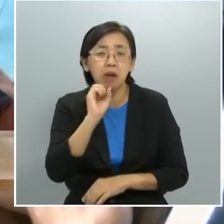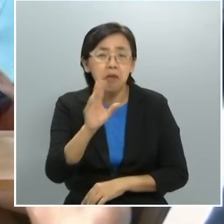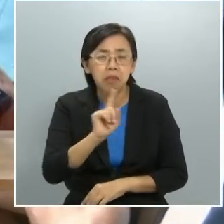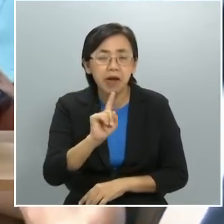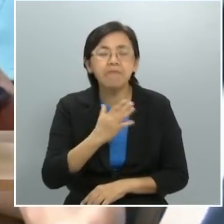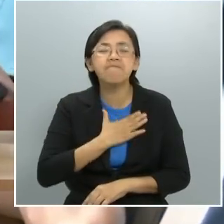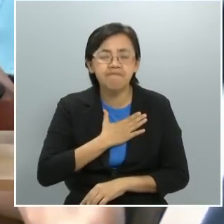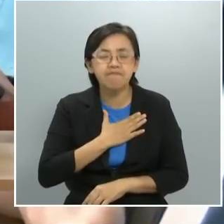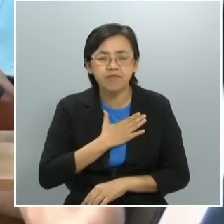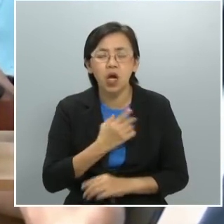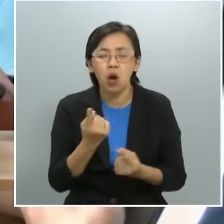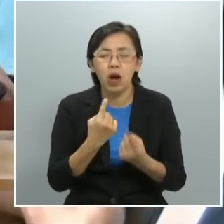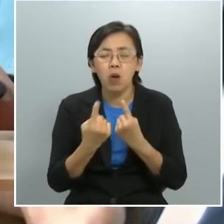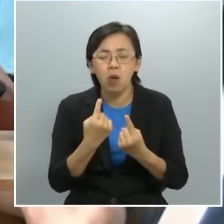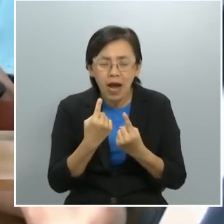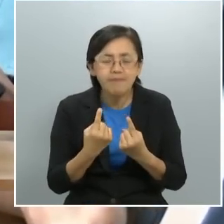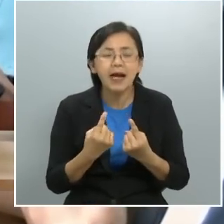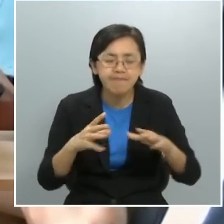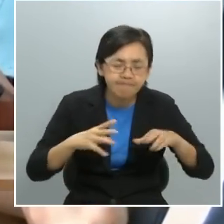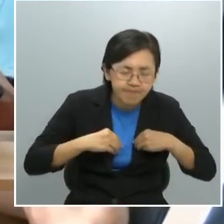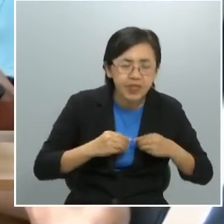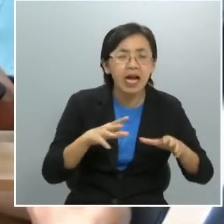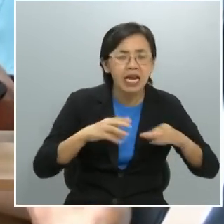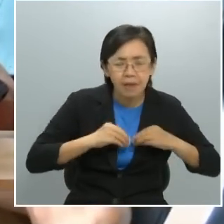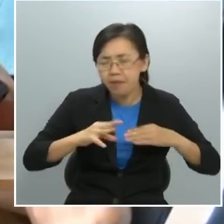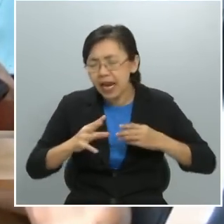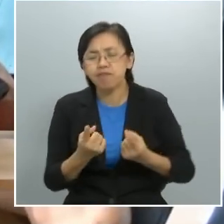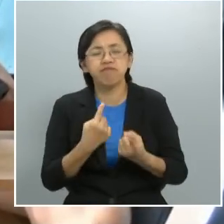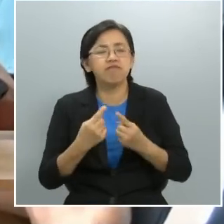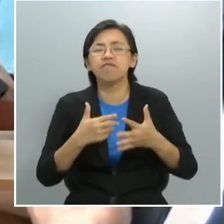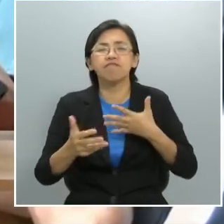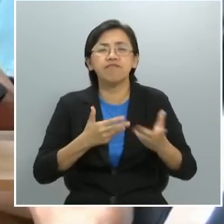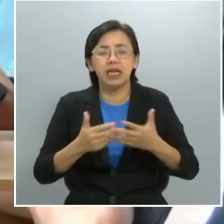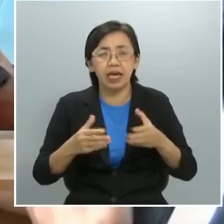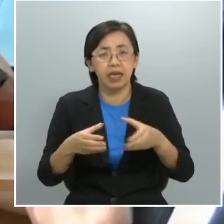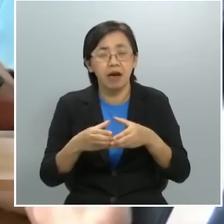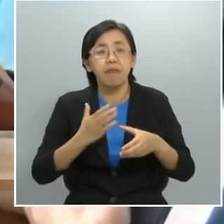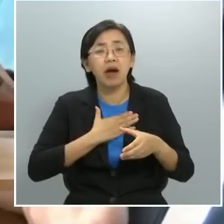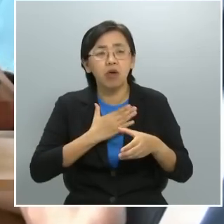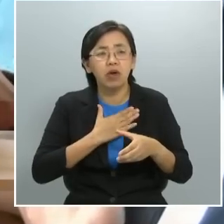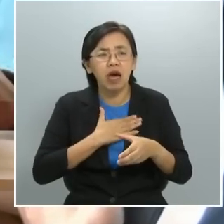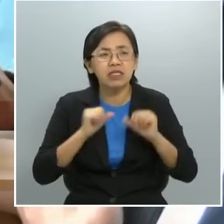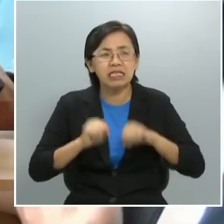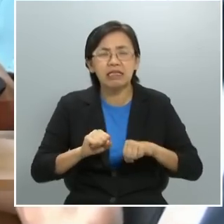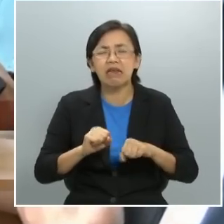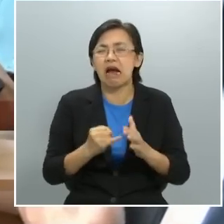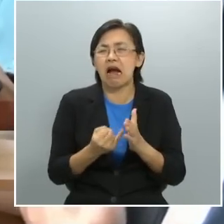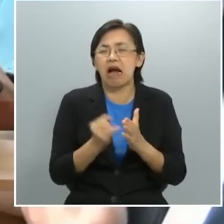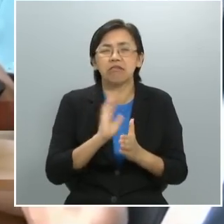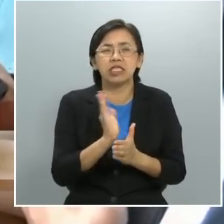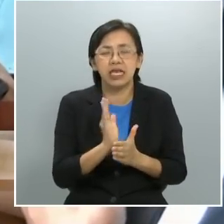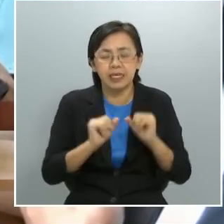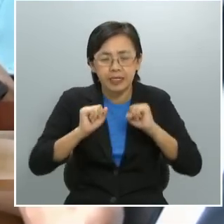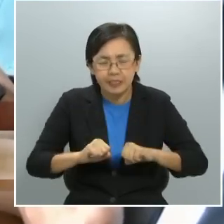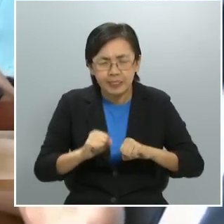ทุกเสียงวิพากษ์วิจารณ์ทุกความเห็นทั้งที่เห็นด้วยและไม่เห็นด้วยคิดว่าการตัดสินใจของพรรคเรื่องนี้เป็นเรื่องที่ไม่ง่ายนักแต่เป็นการตัดสินใจ